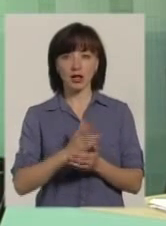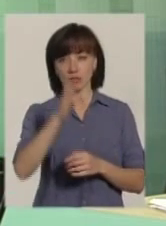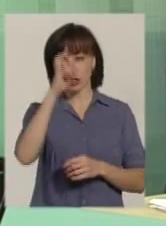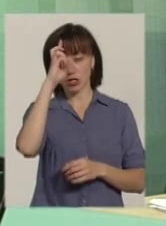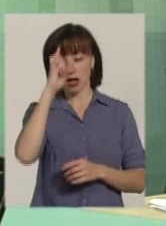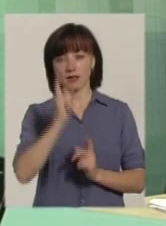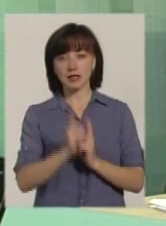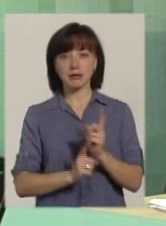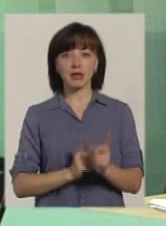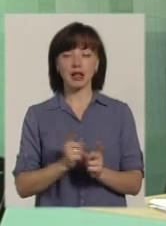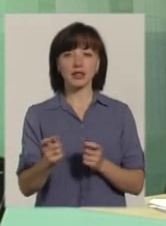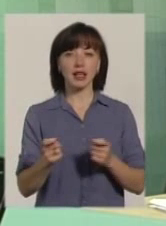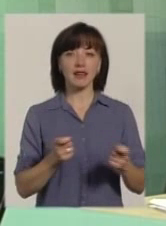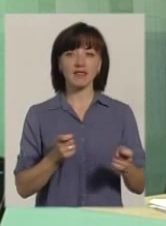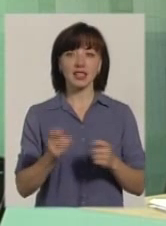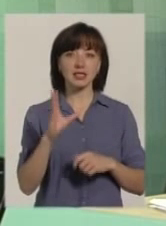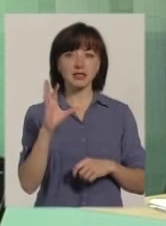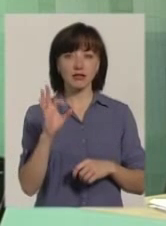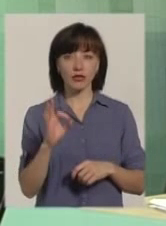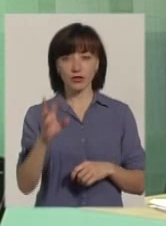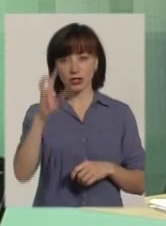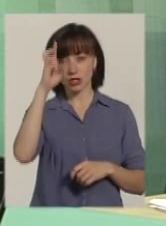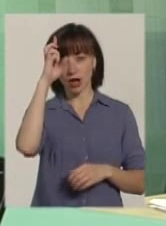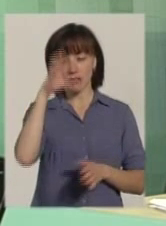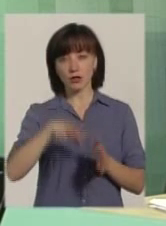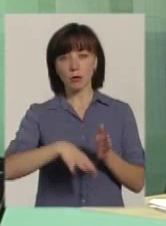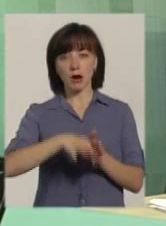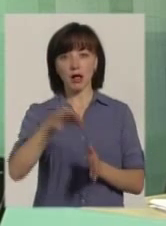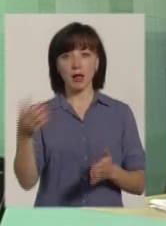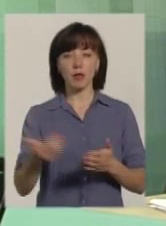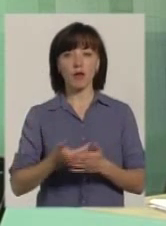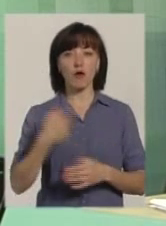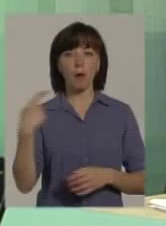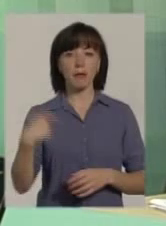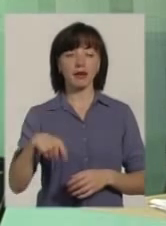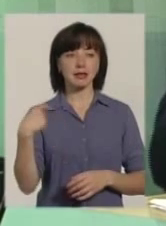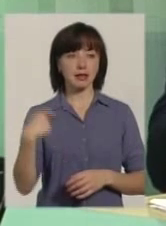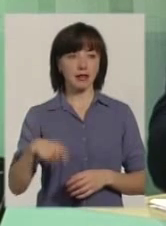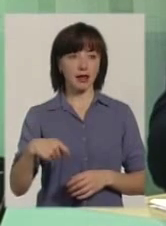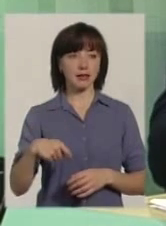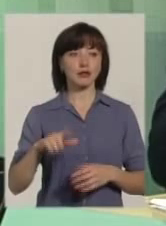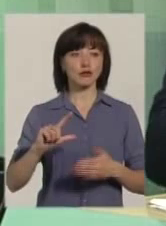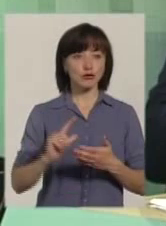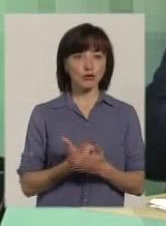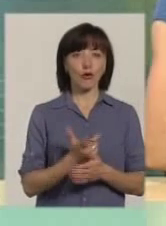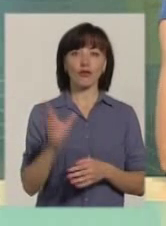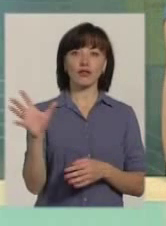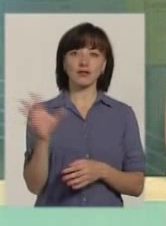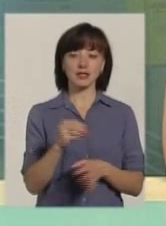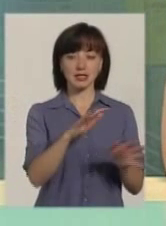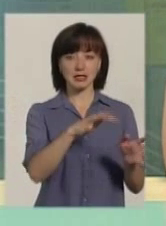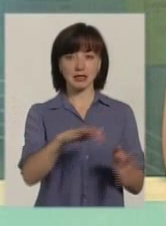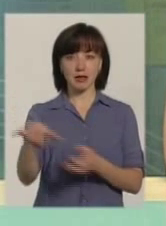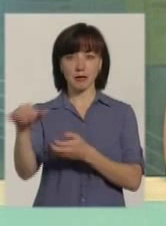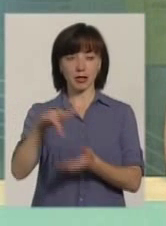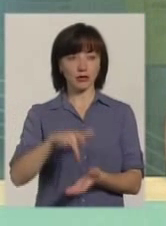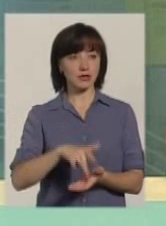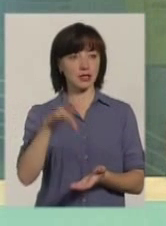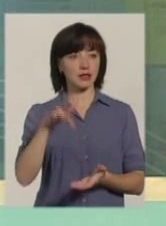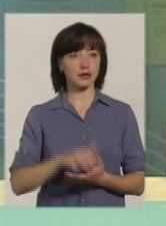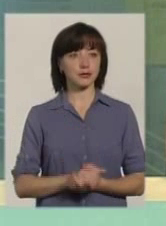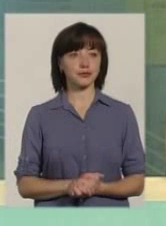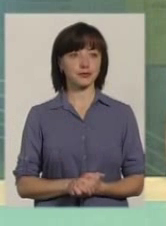змінилось керівництво в державі, тобто з обранням нового президента. знову все було забрано в центр. Так, і тоді забрано